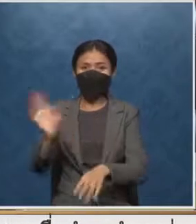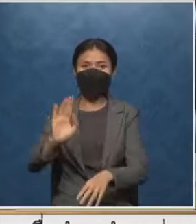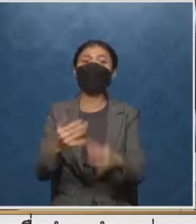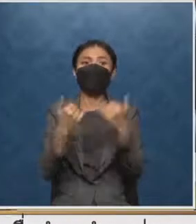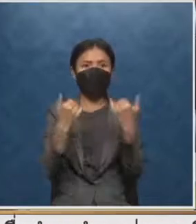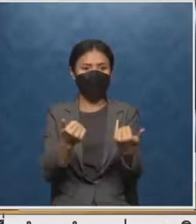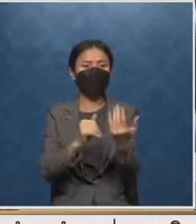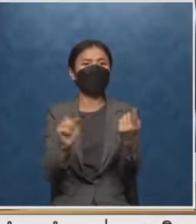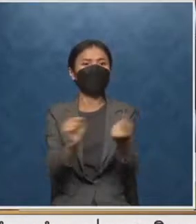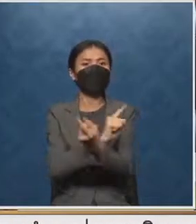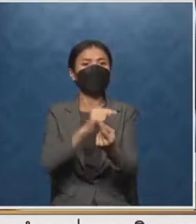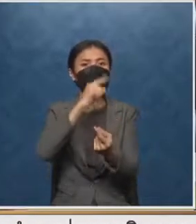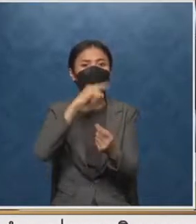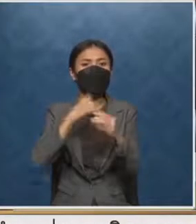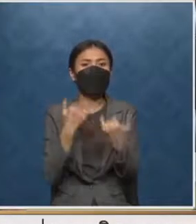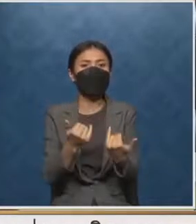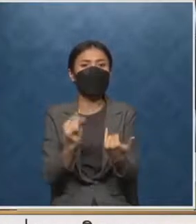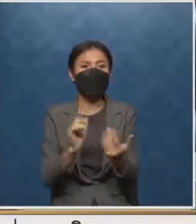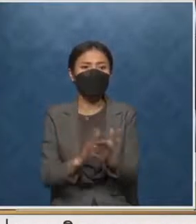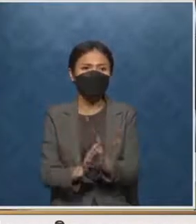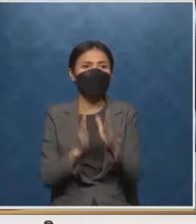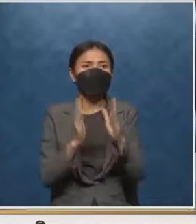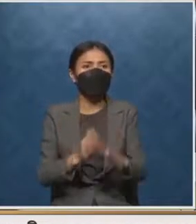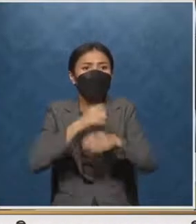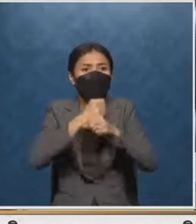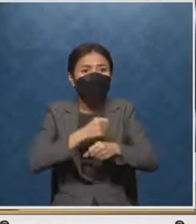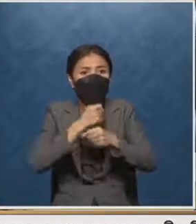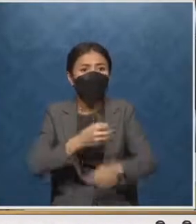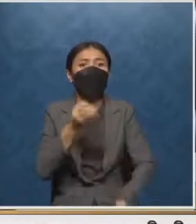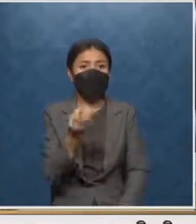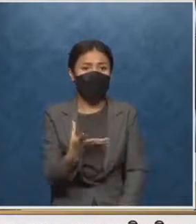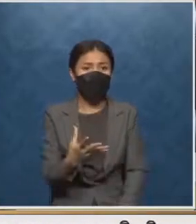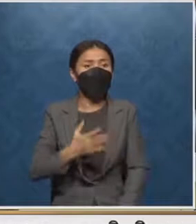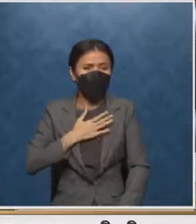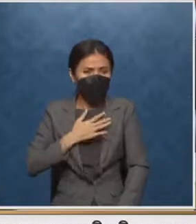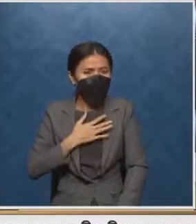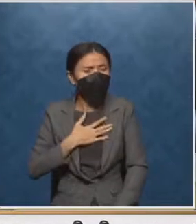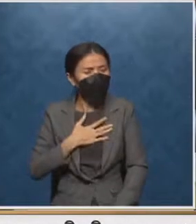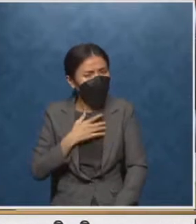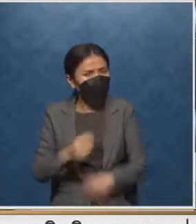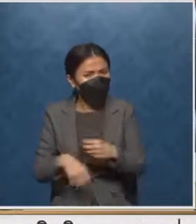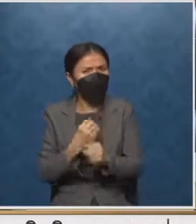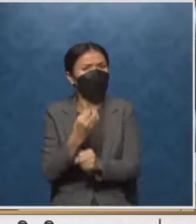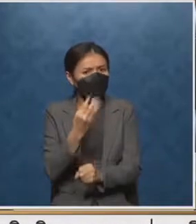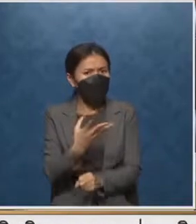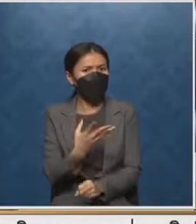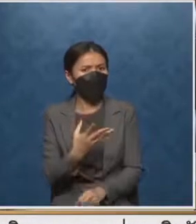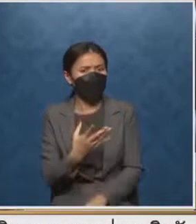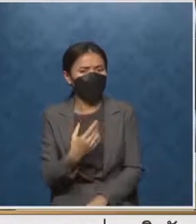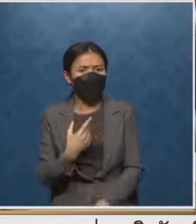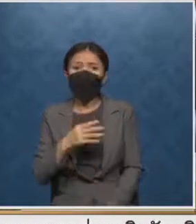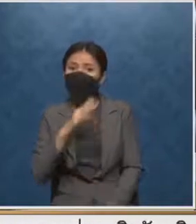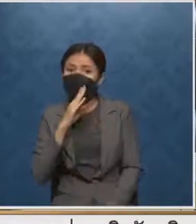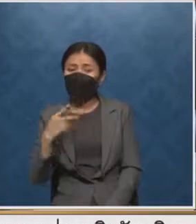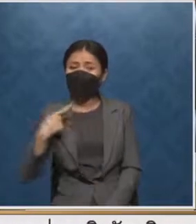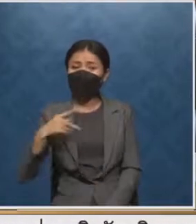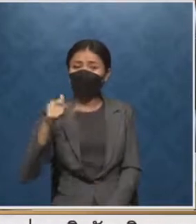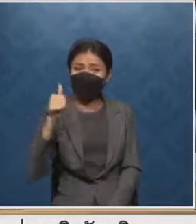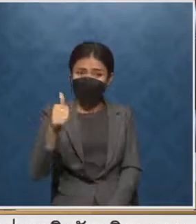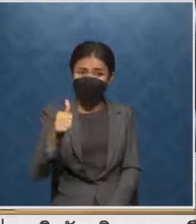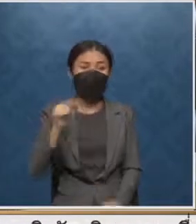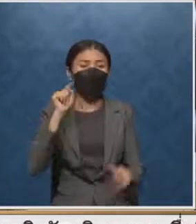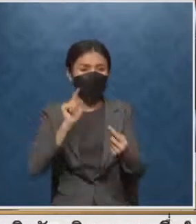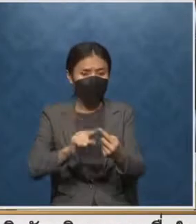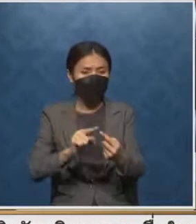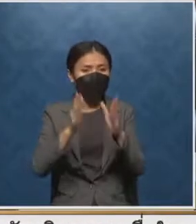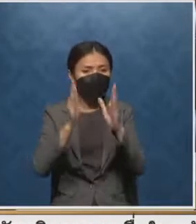ยเป็นสังคมของผู้สูงอายุผมก็เกือบผู้สูงอายุแล้วนะครับฝากท่านว่าอันไหนที่มันเป็นประโยชน์ต่อคนทุกเพศทุ